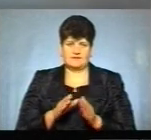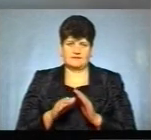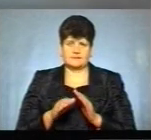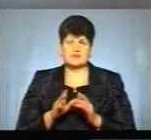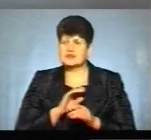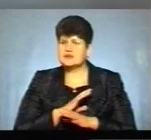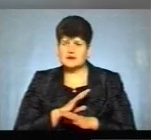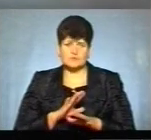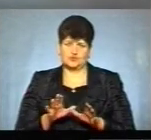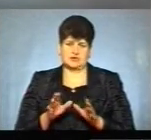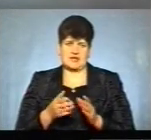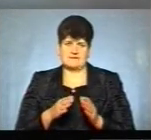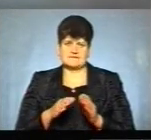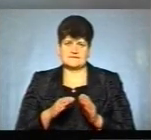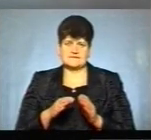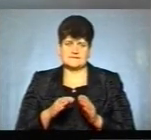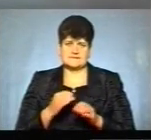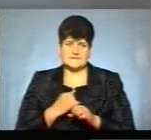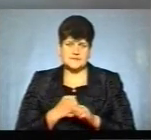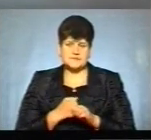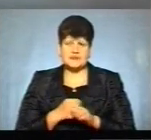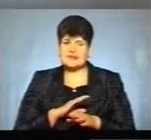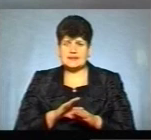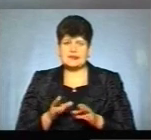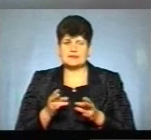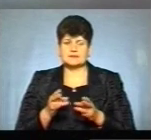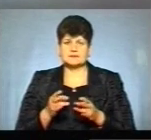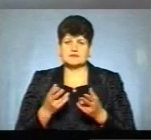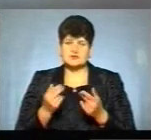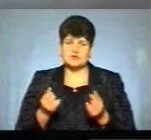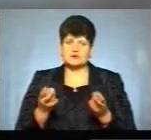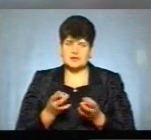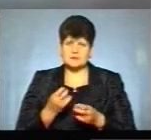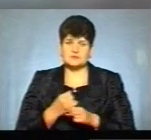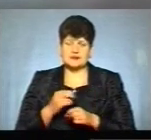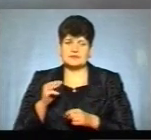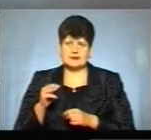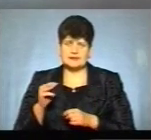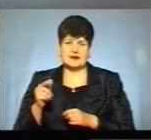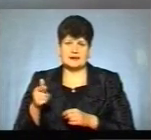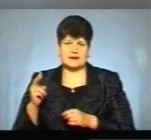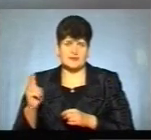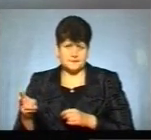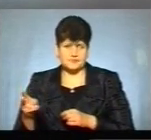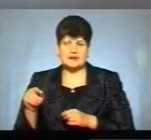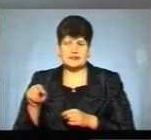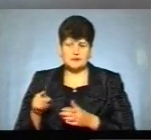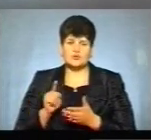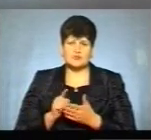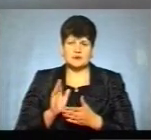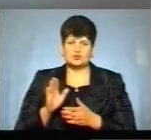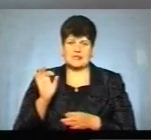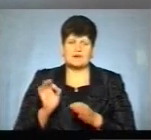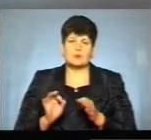не буде викликати. Звичайно, ну, не обійтися без ТГК, тобто тетрагідроканабінолу. Там мусить бути якийсь